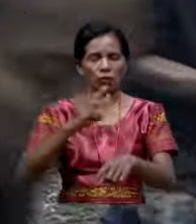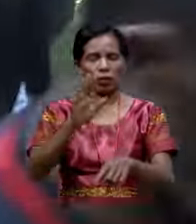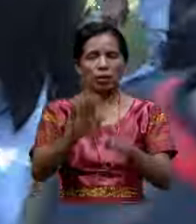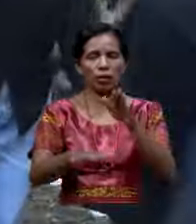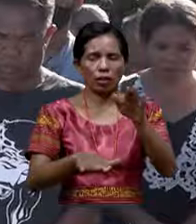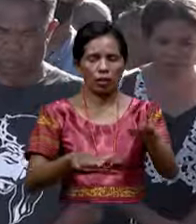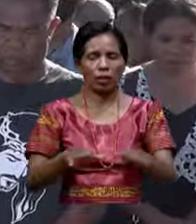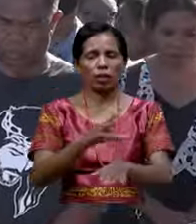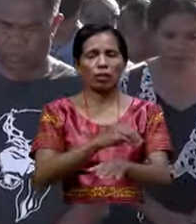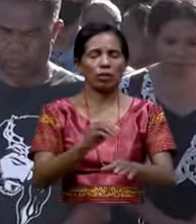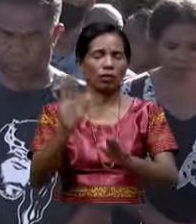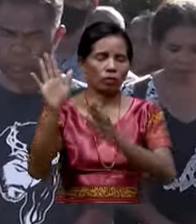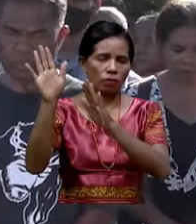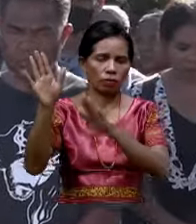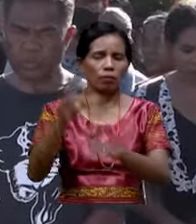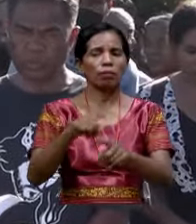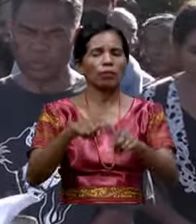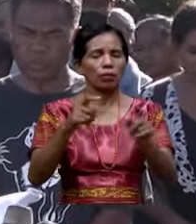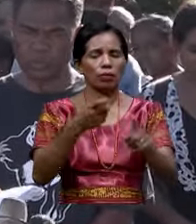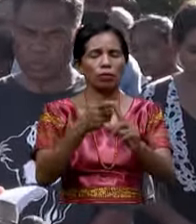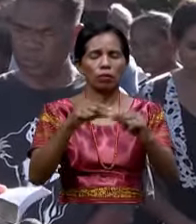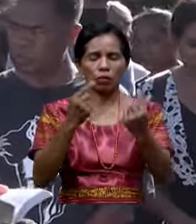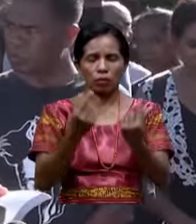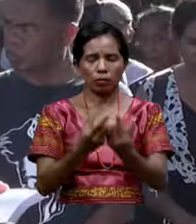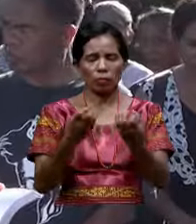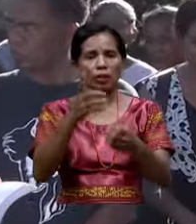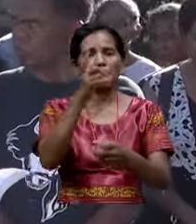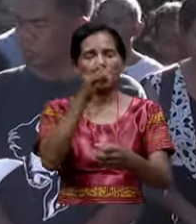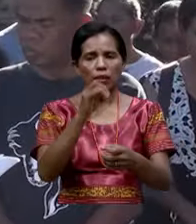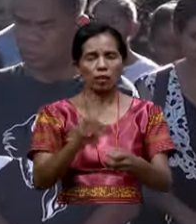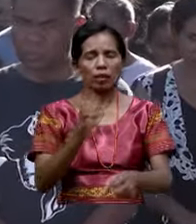sakra ia foho Golgota mebe sarani husi grupu oi ia kapital di